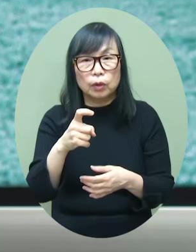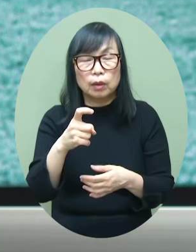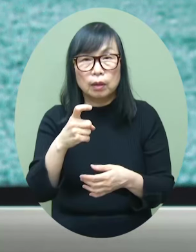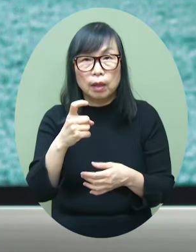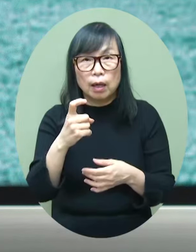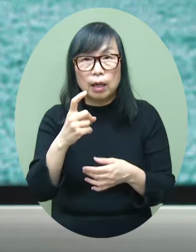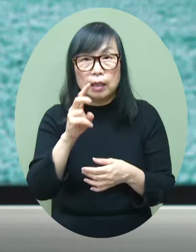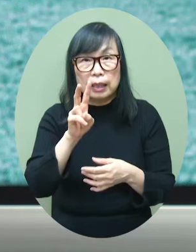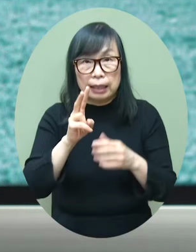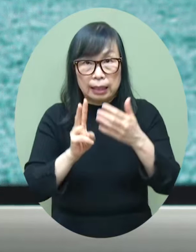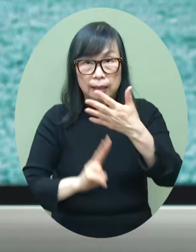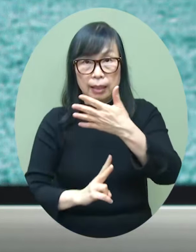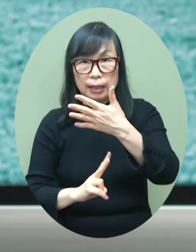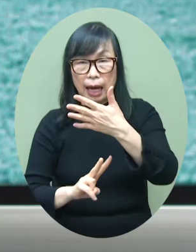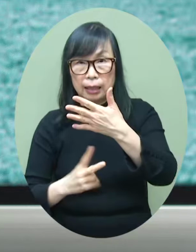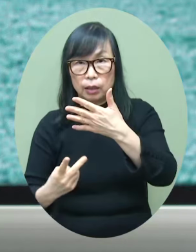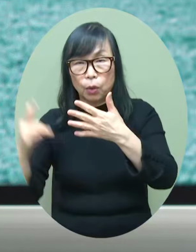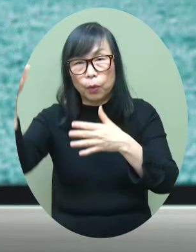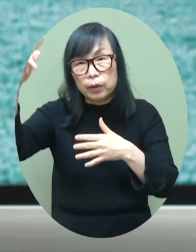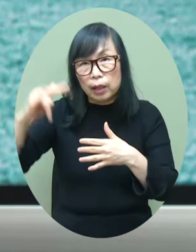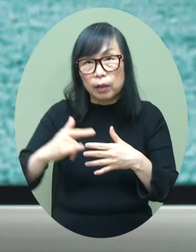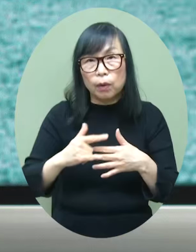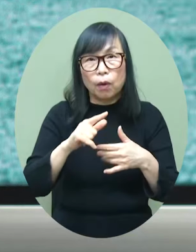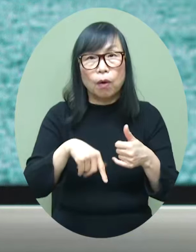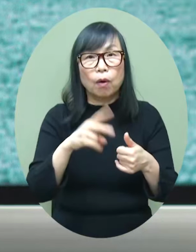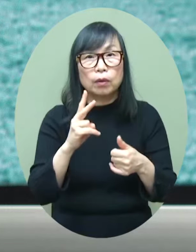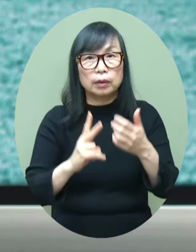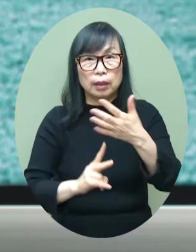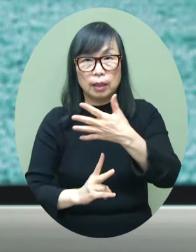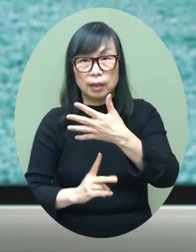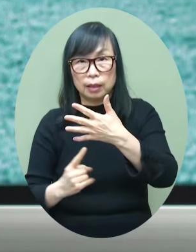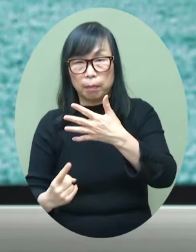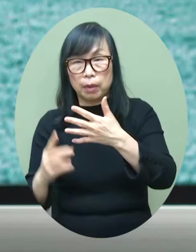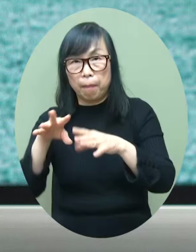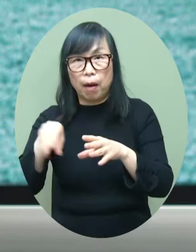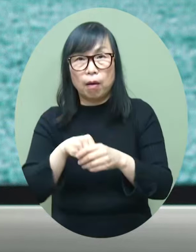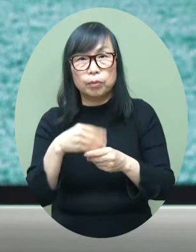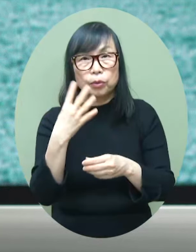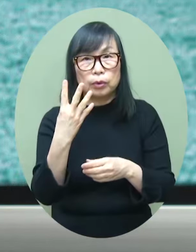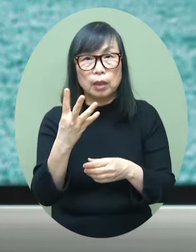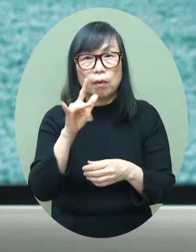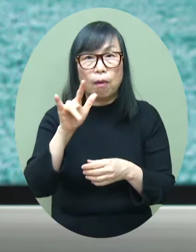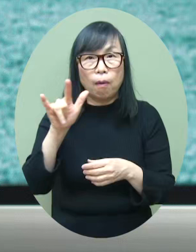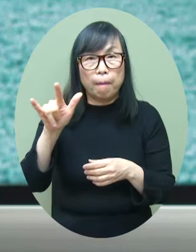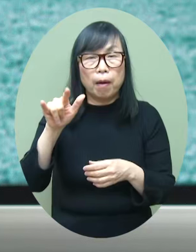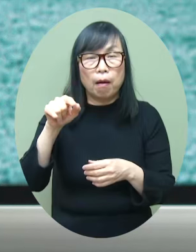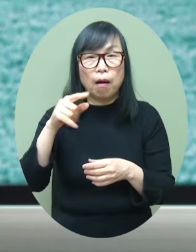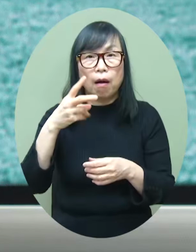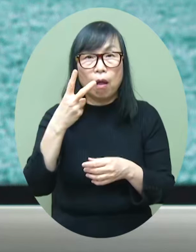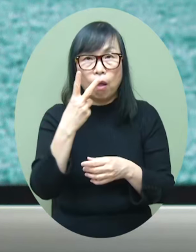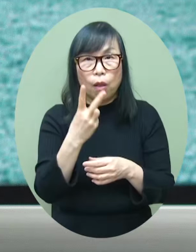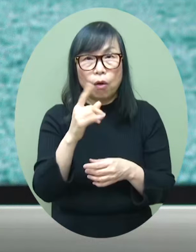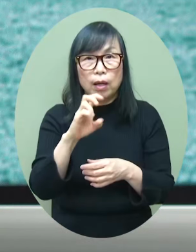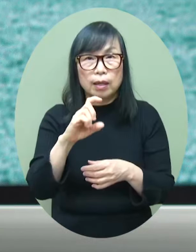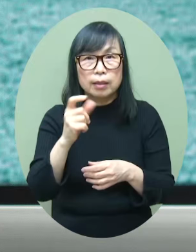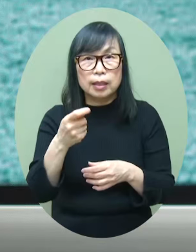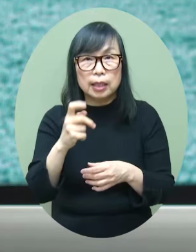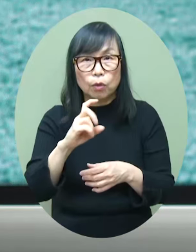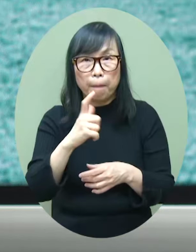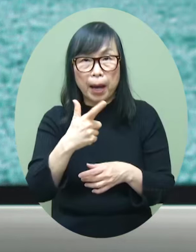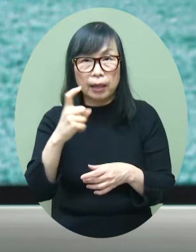9宗係22號抵港人士啦。咁啊喺21號抵港人士就包括咗4個航班啦。2個是